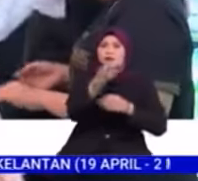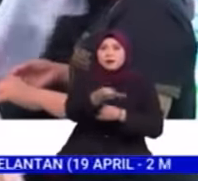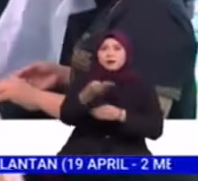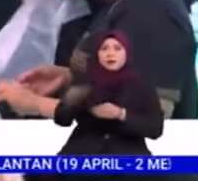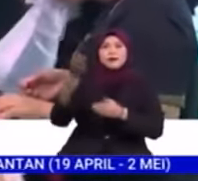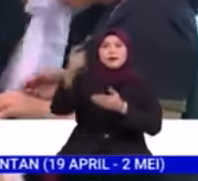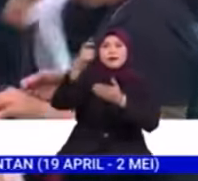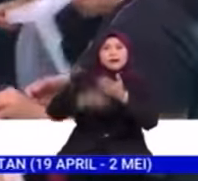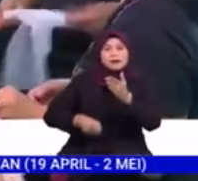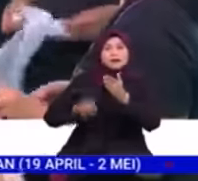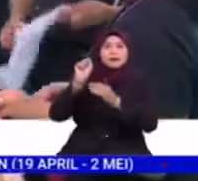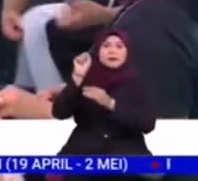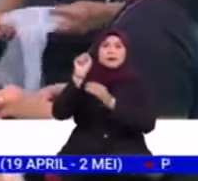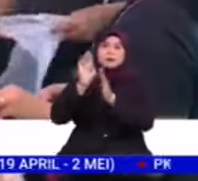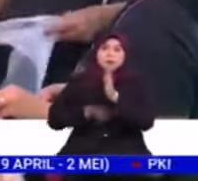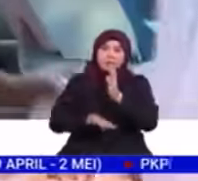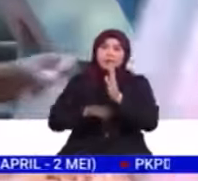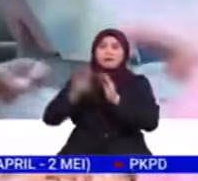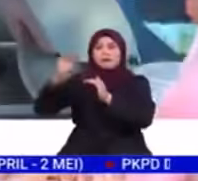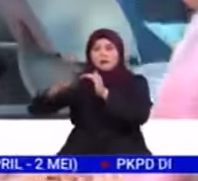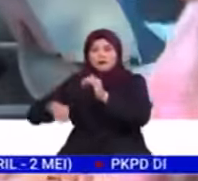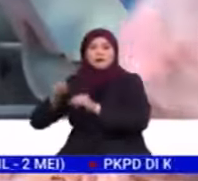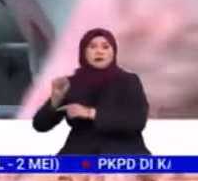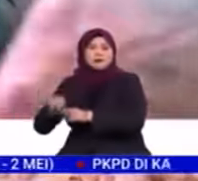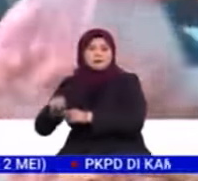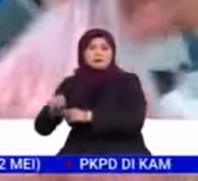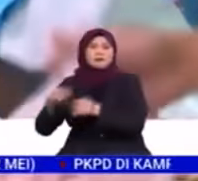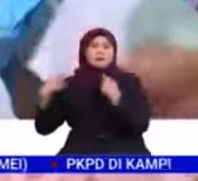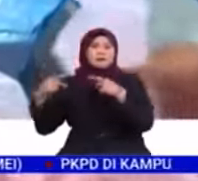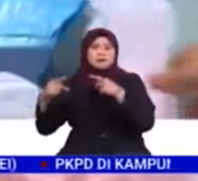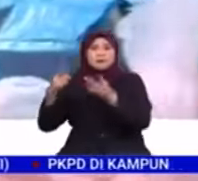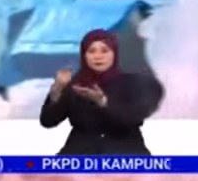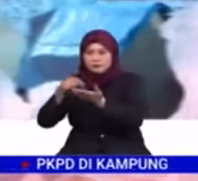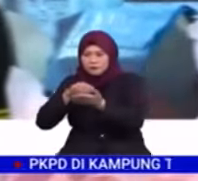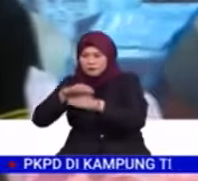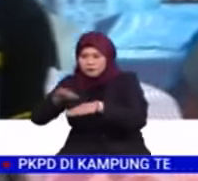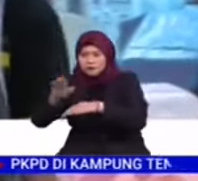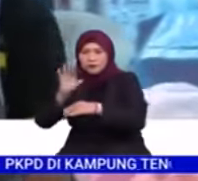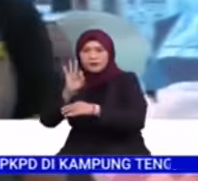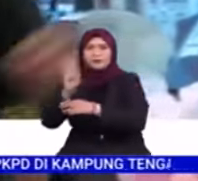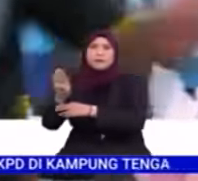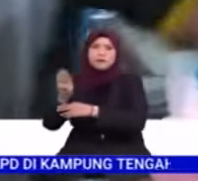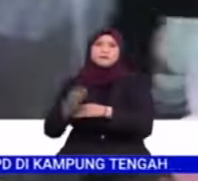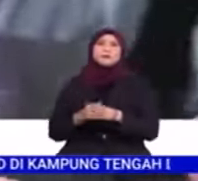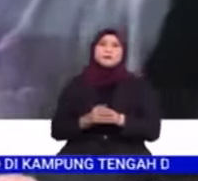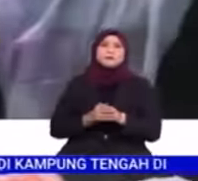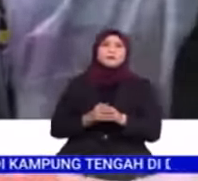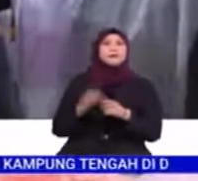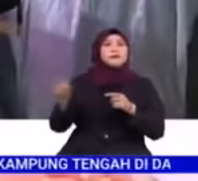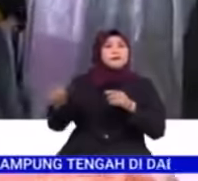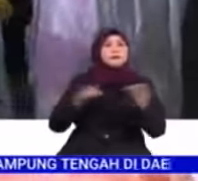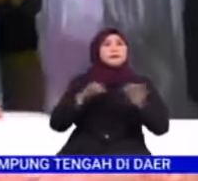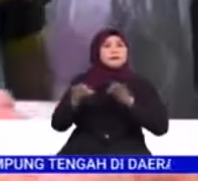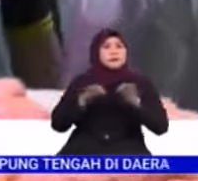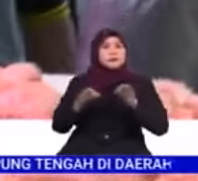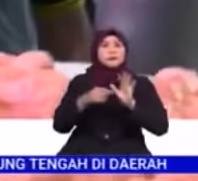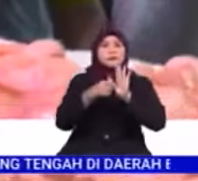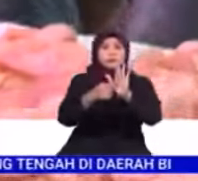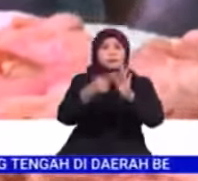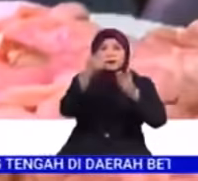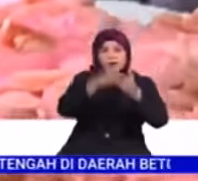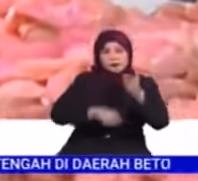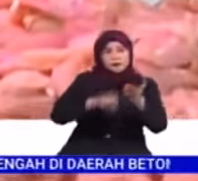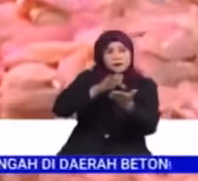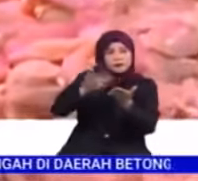berkenaan pada harga lebih murah daripada yang dinyatakan dalam hantaran Facebook tersebut dan jelas beliau lagi paparan